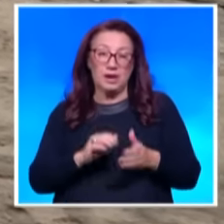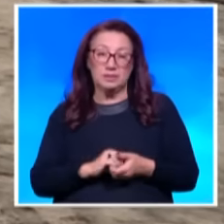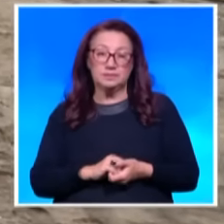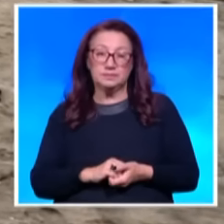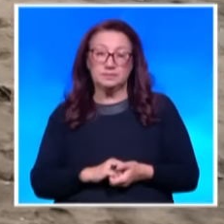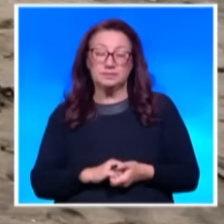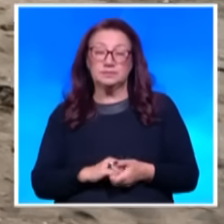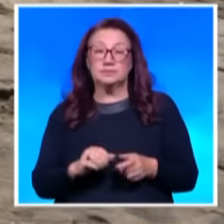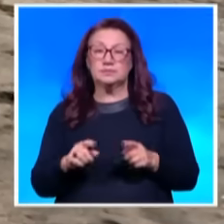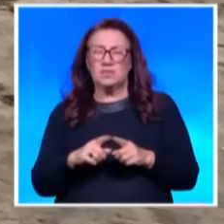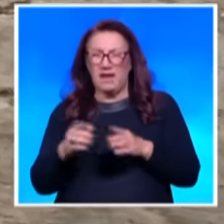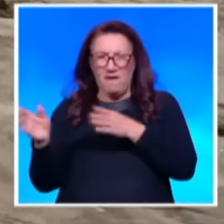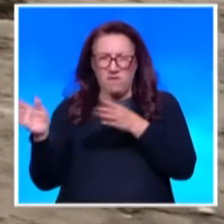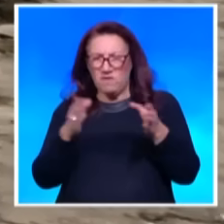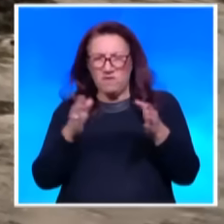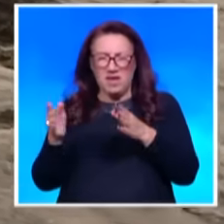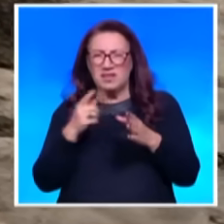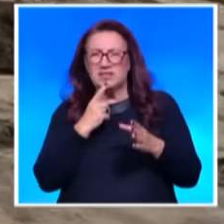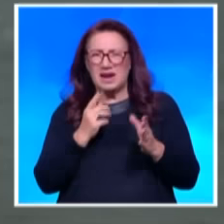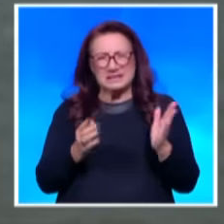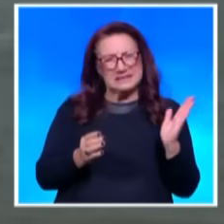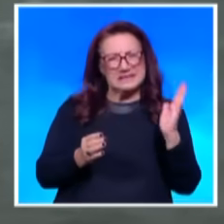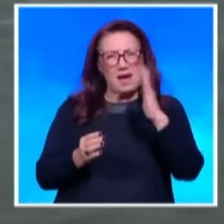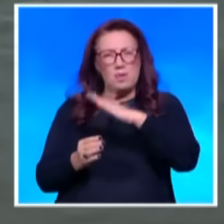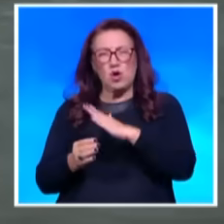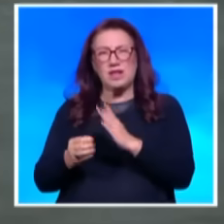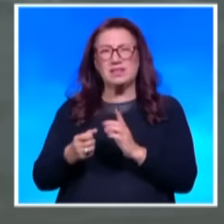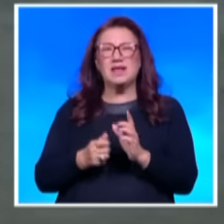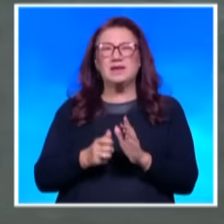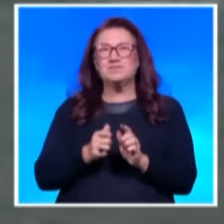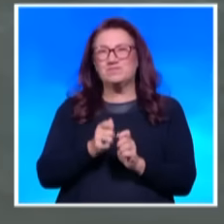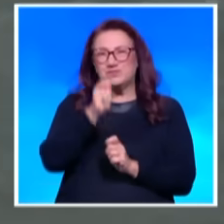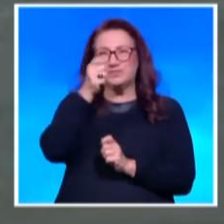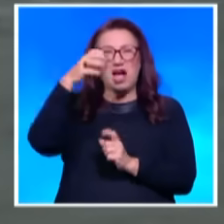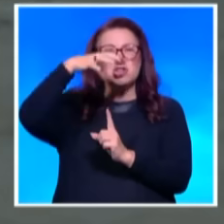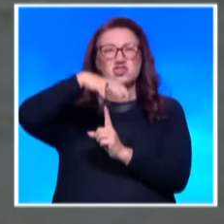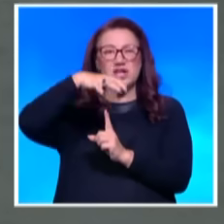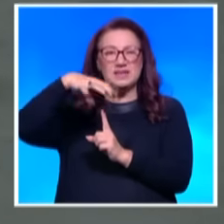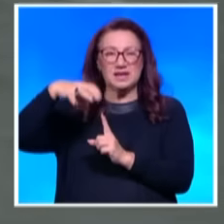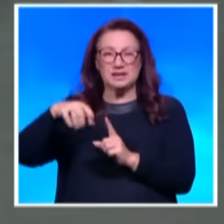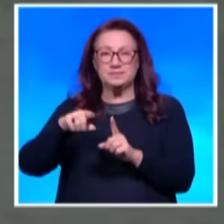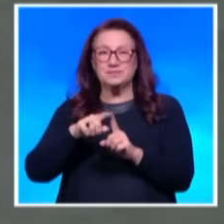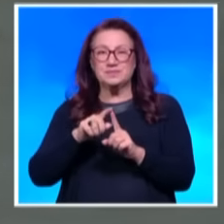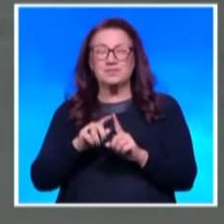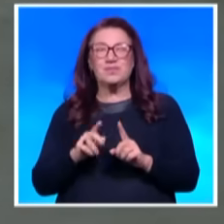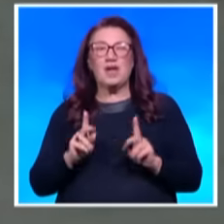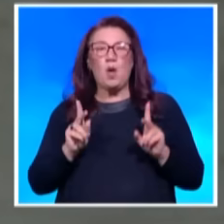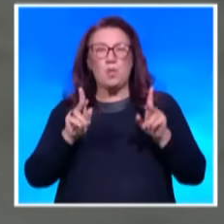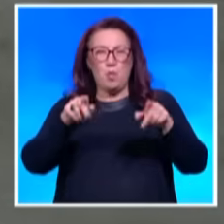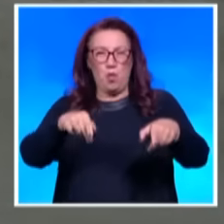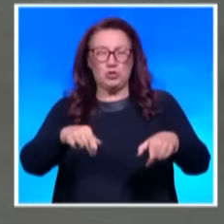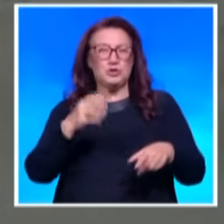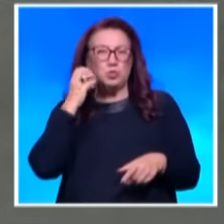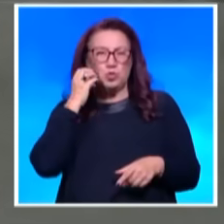вятър е огънал и съборил голяма част от плажните чадъри. Мостът в Бургас, който е любимо място за разходка на жители и гости на града, също